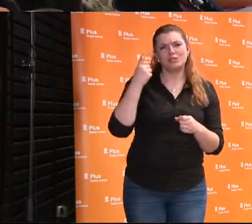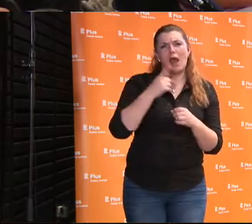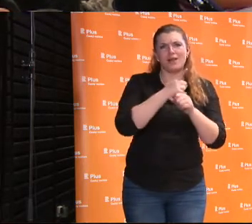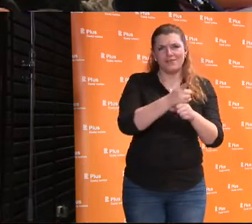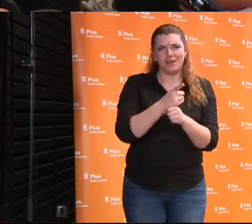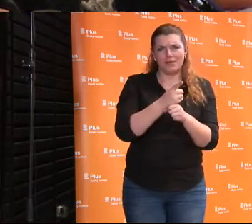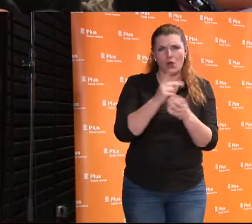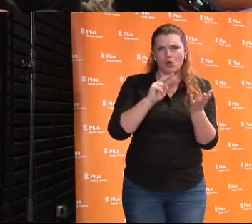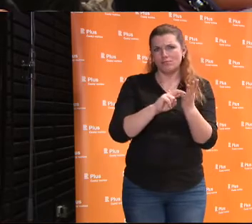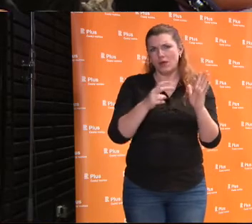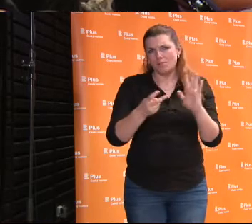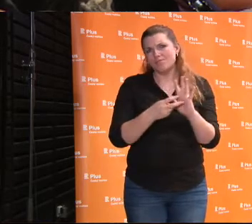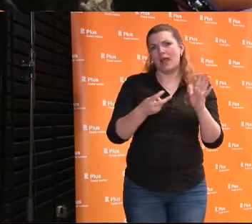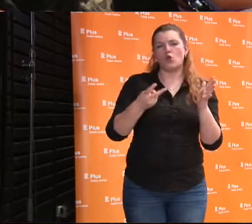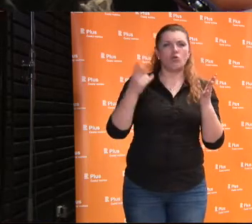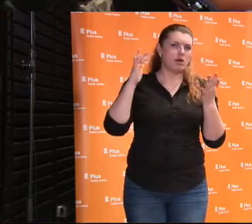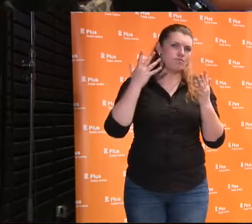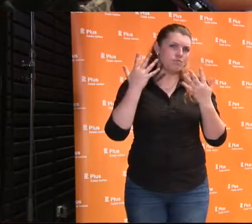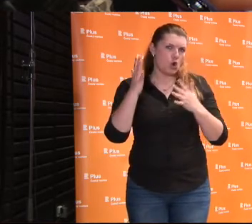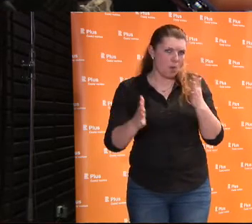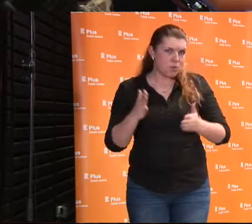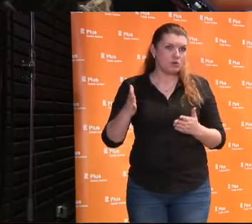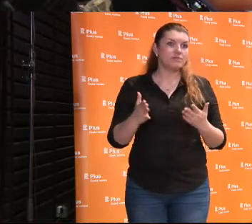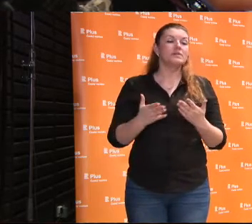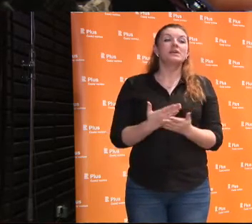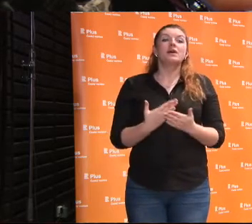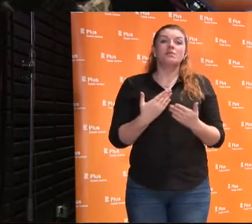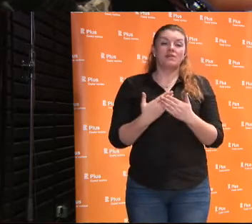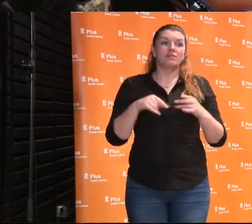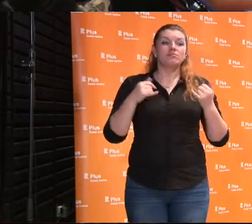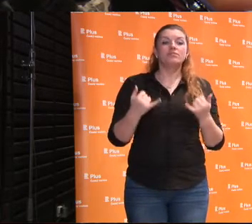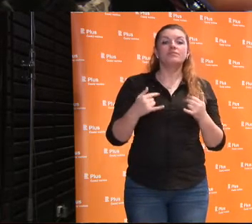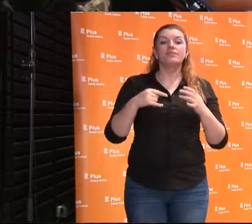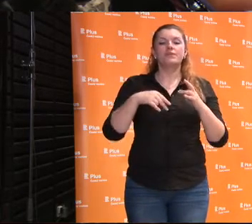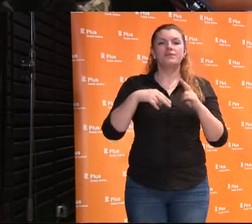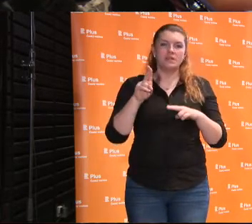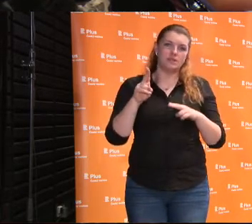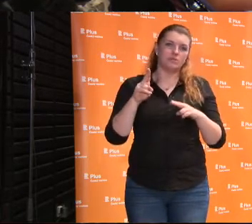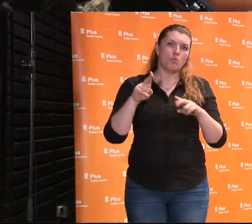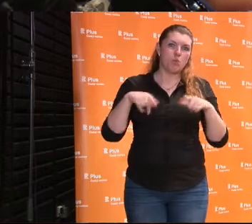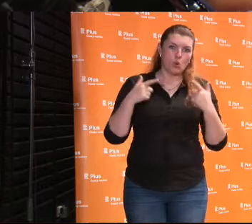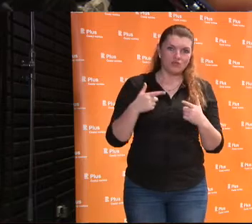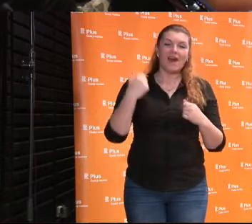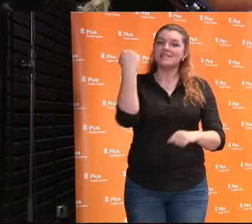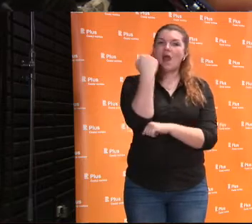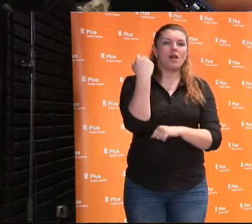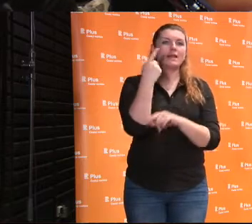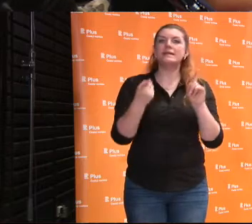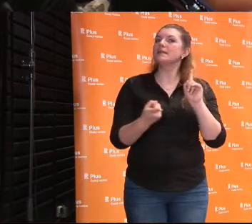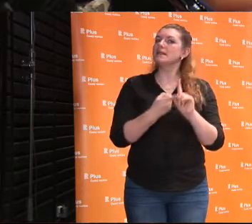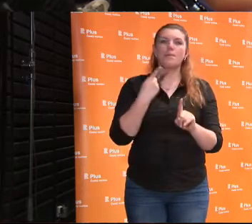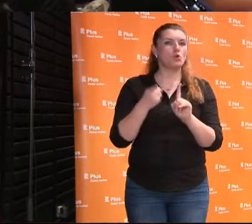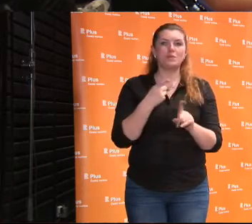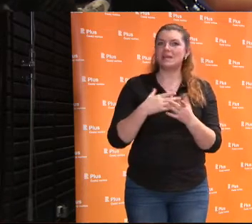metod, jak tyto dopady zmírnit nebo jak s nimi pracovat, je zavádění takzvaného základního nepodmíněného příjmu. A jednou ze